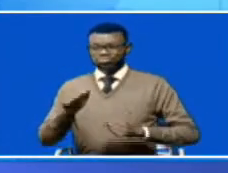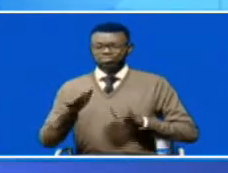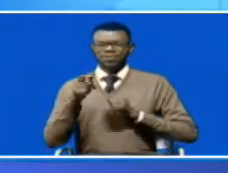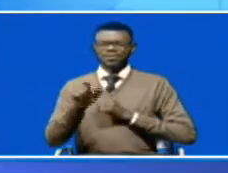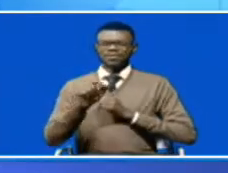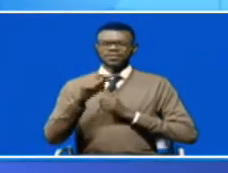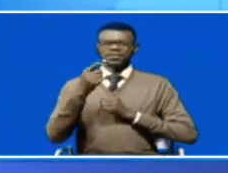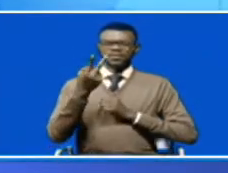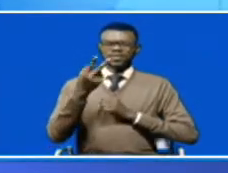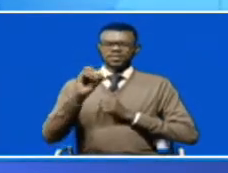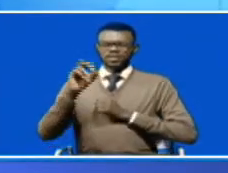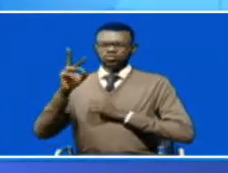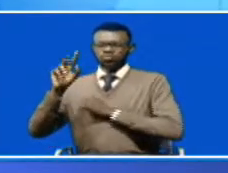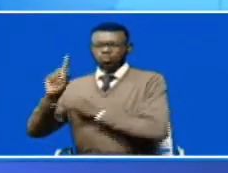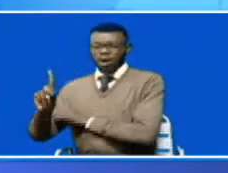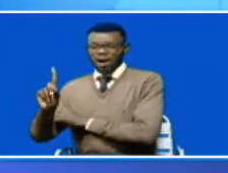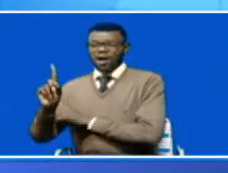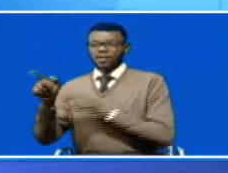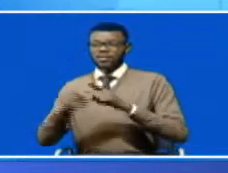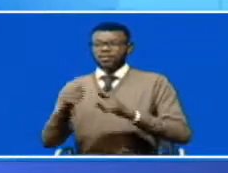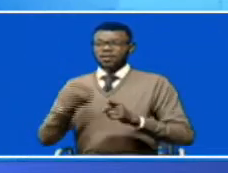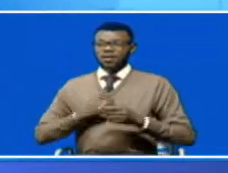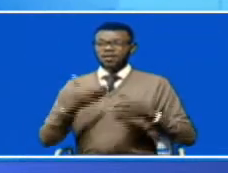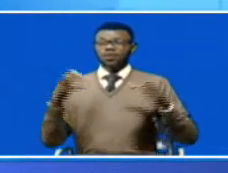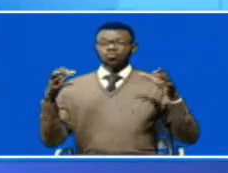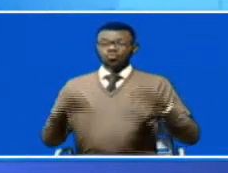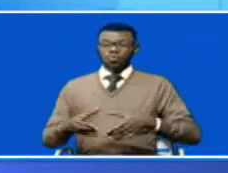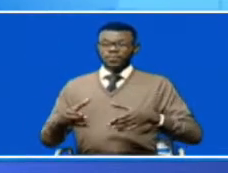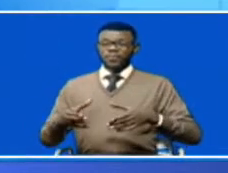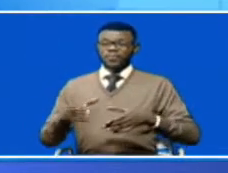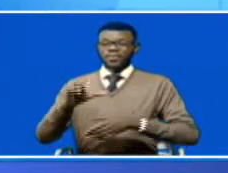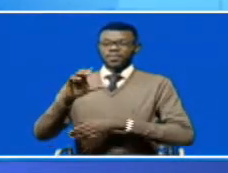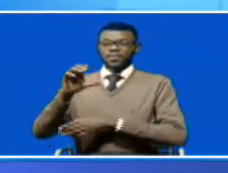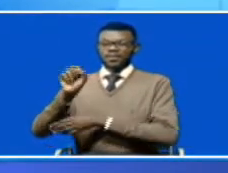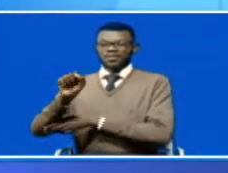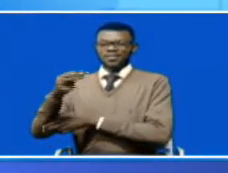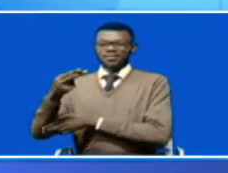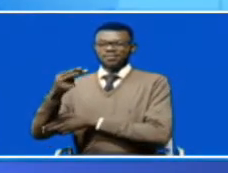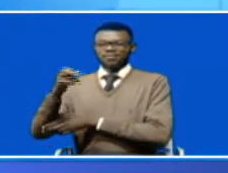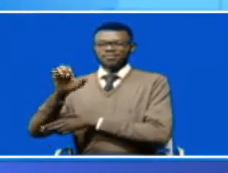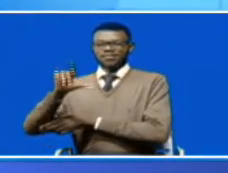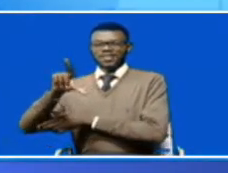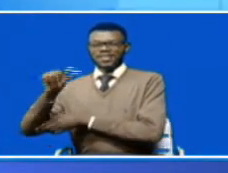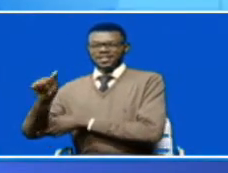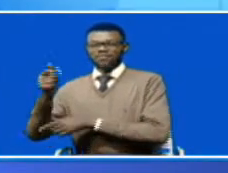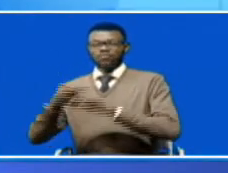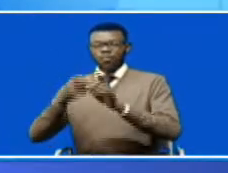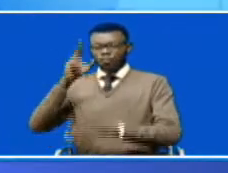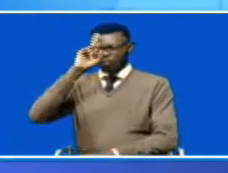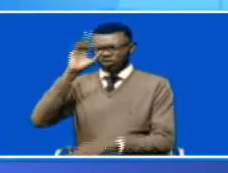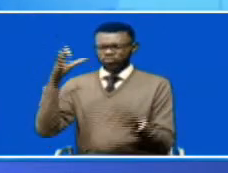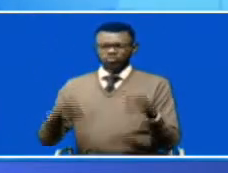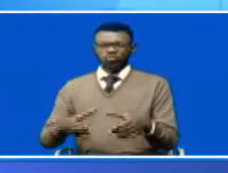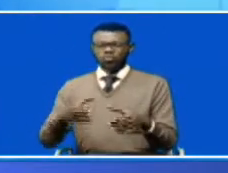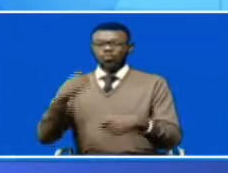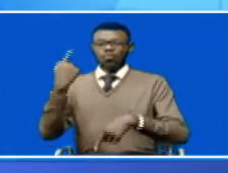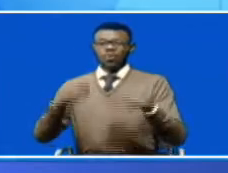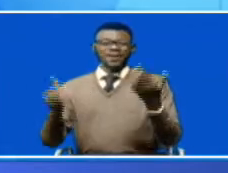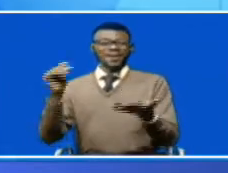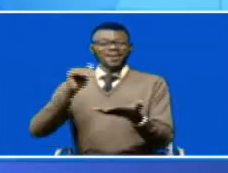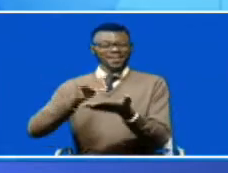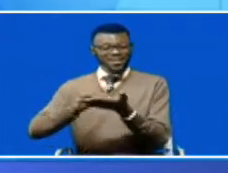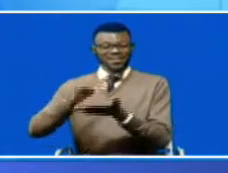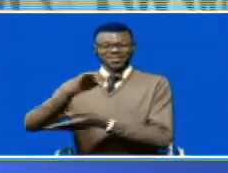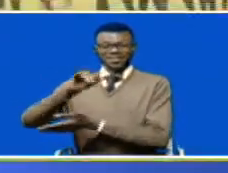mwaka 2021. Upande wa kinadada bingwa wa kitaifa Sheila Chelagat wa idara ya polisi ametetea taji lake. Jeff Mugire na